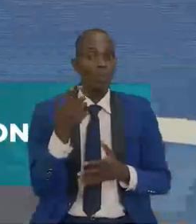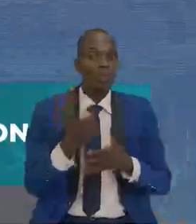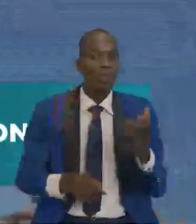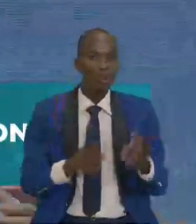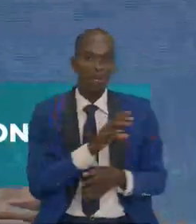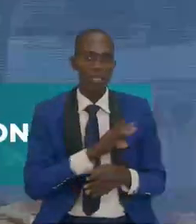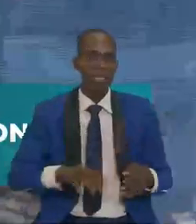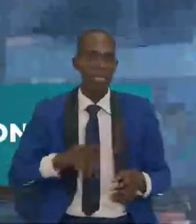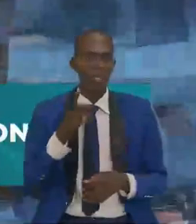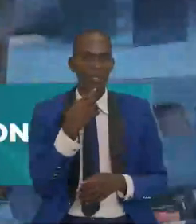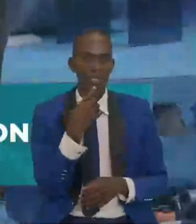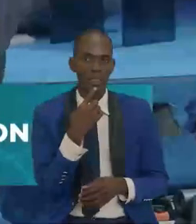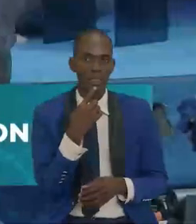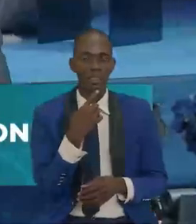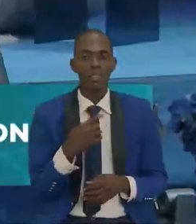Voici ce que Christ a dit.